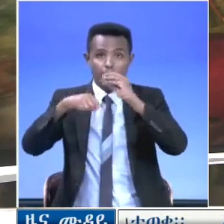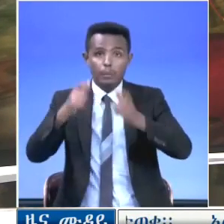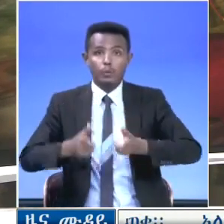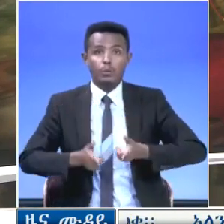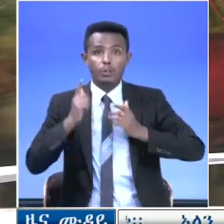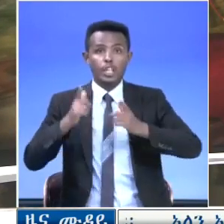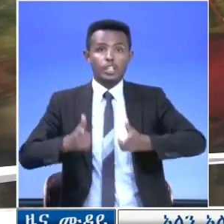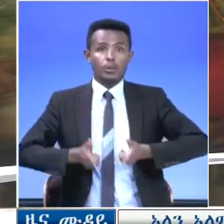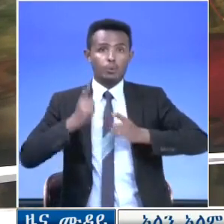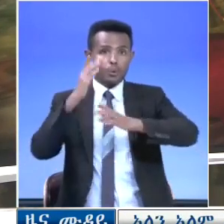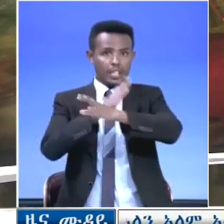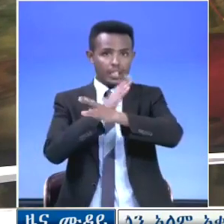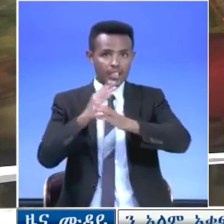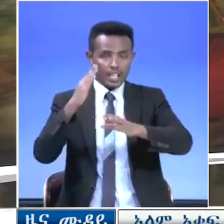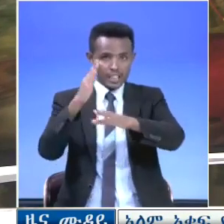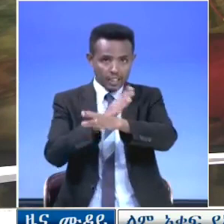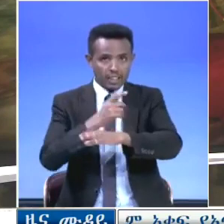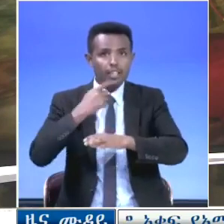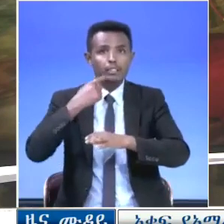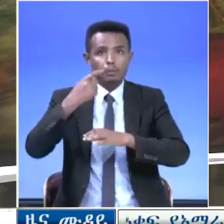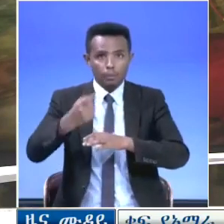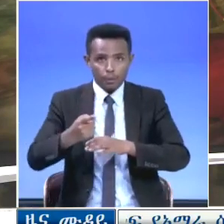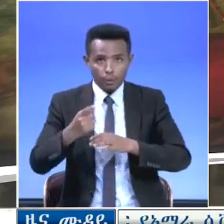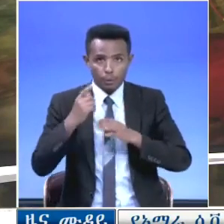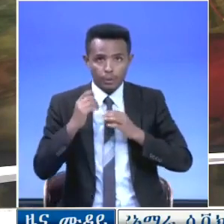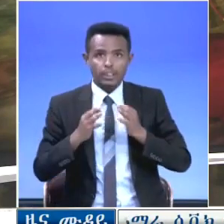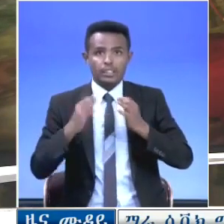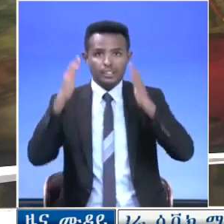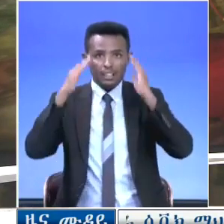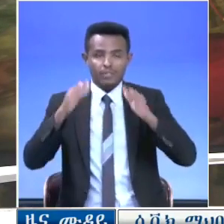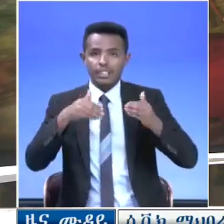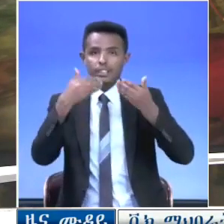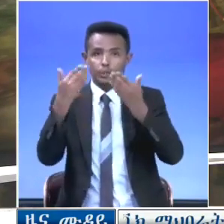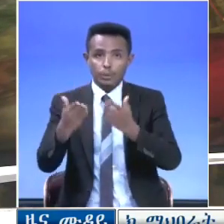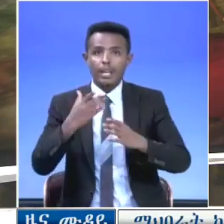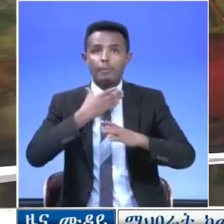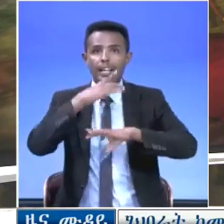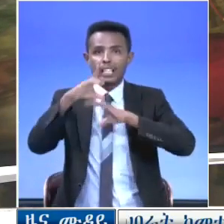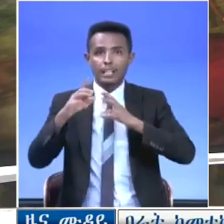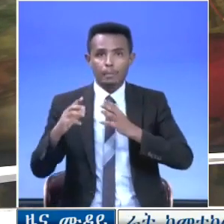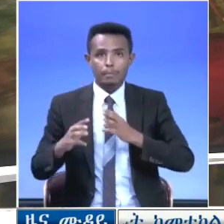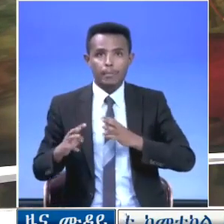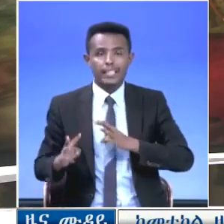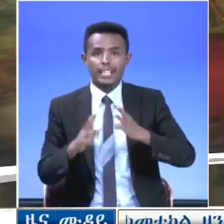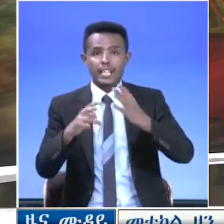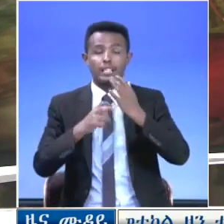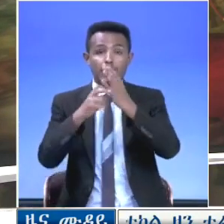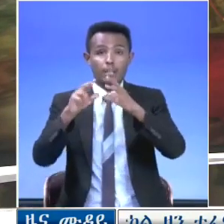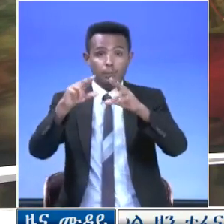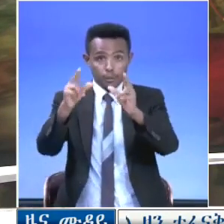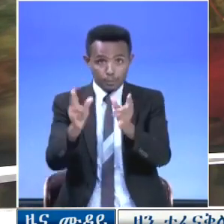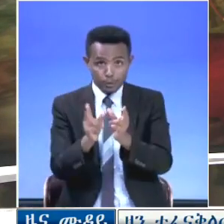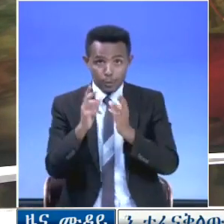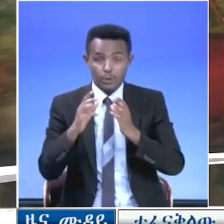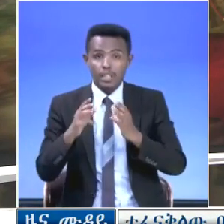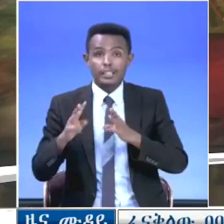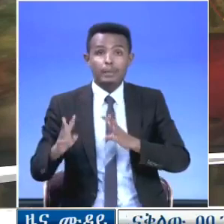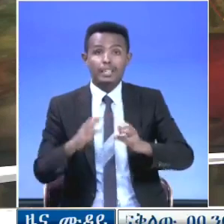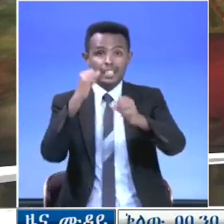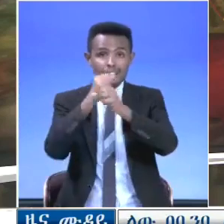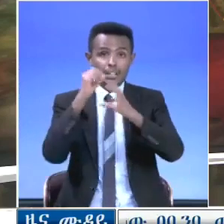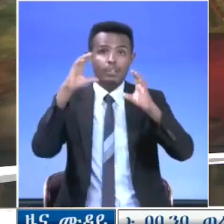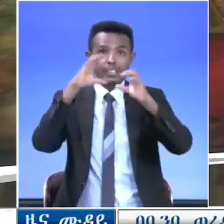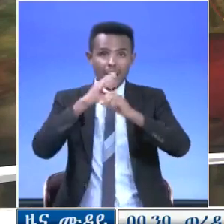የኑሮ ደረጃም ያሻሽላል ተብሎ ተስፋ ተጥሎበታል። የአማራ ክልል መንገድና ትራንስፖርት ቢሮም የመንገድ ስራው እንዲጠናቀቅ